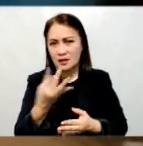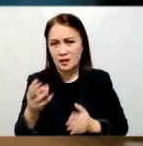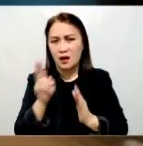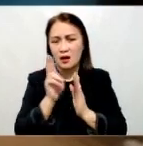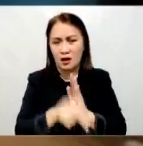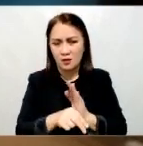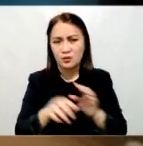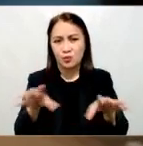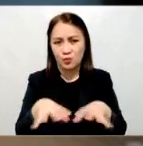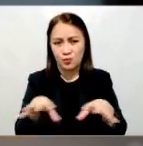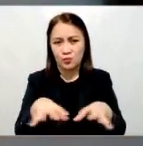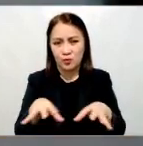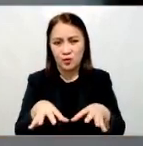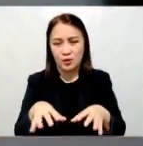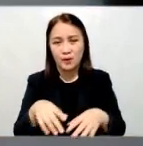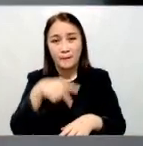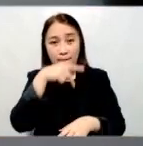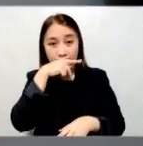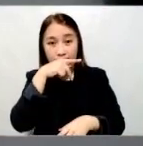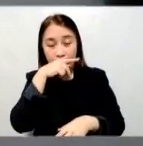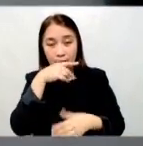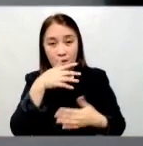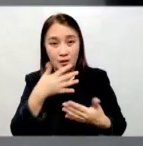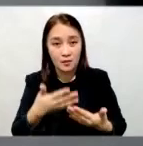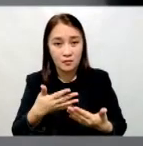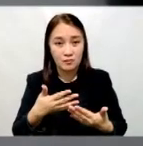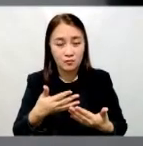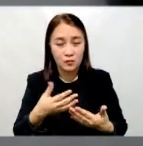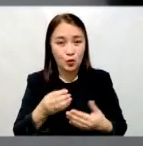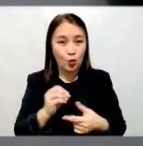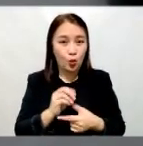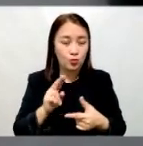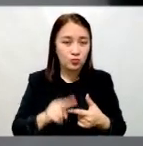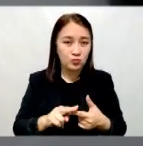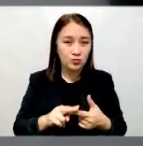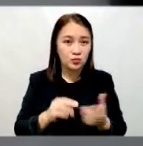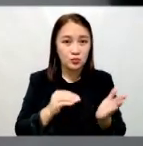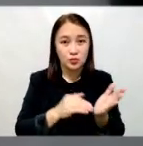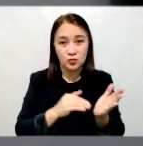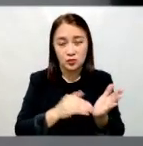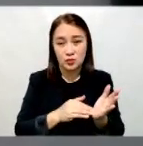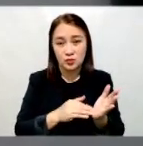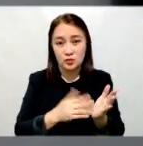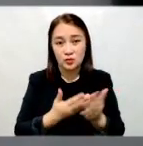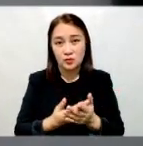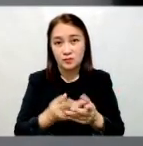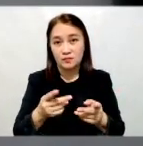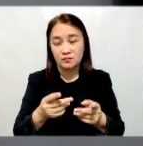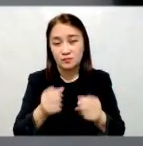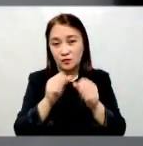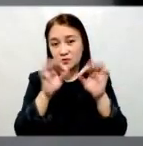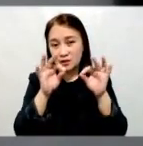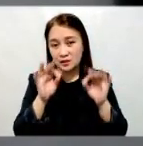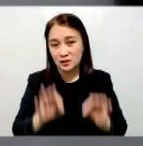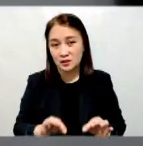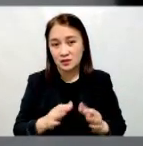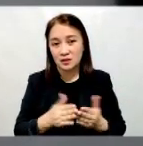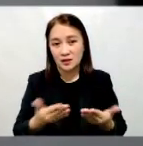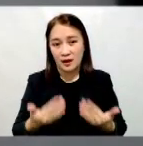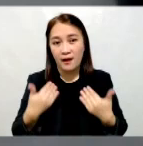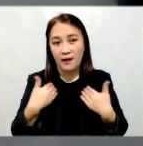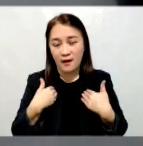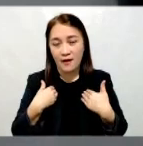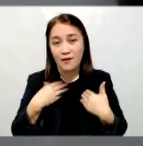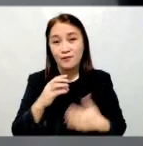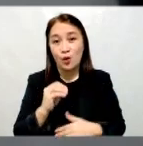niyan, mapa-private caregiver o yung mga nasa nursing facility. May overtime pay at 13th month pay na rin